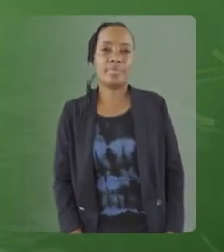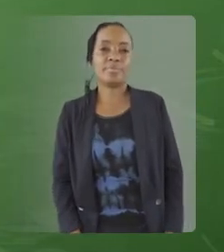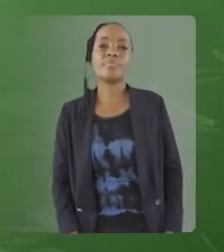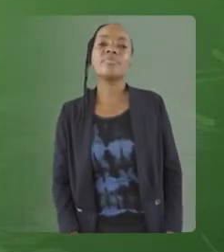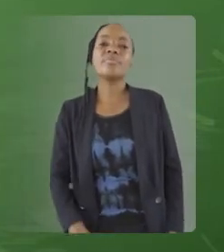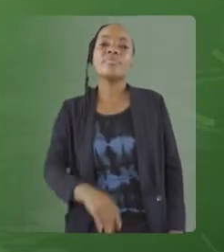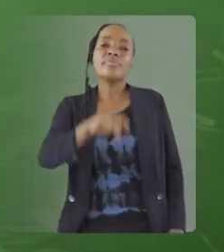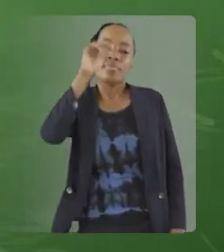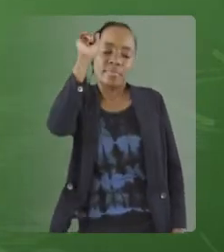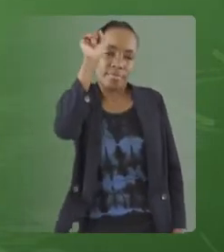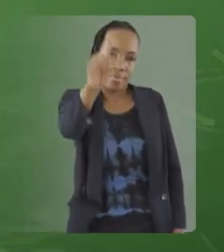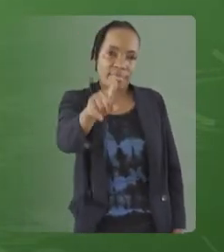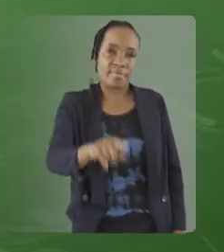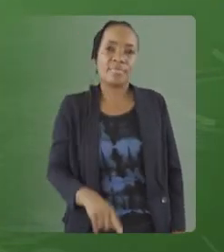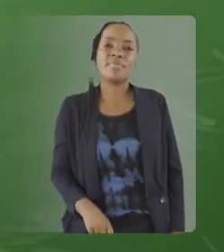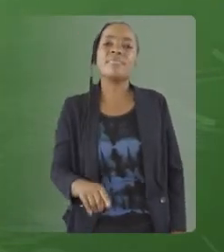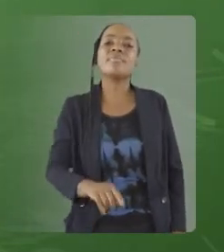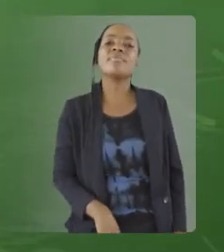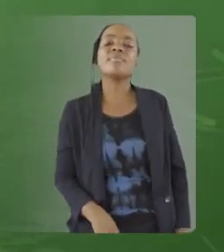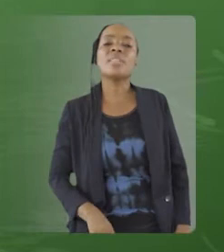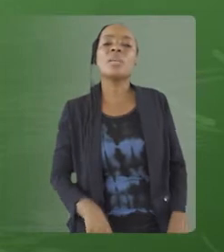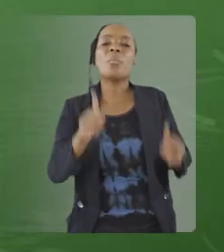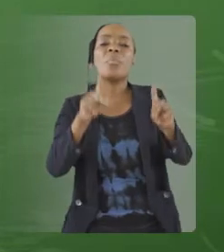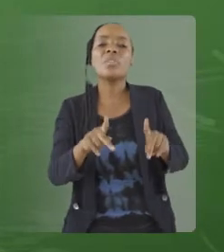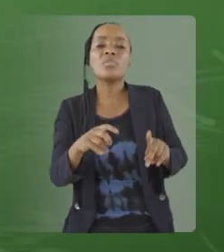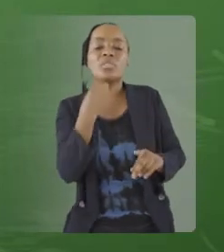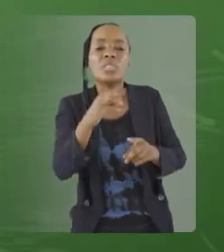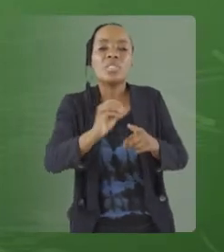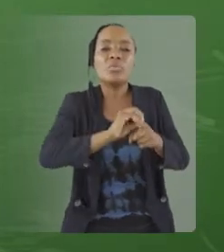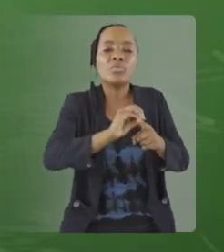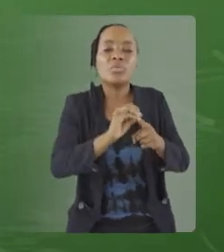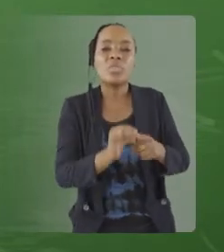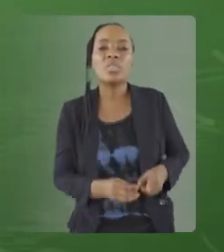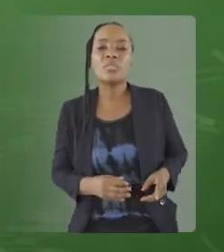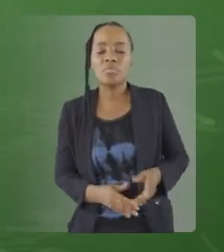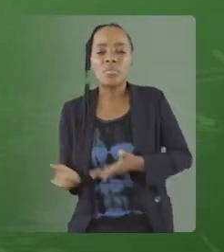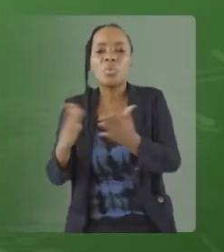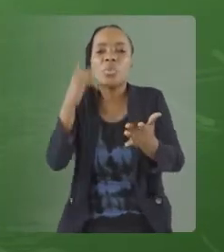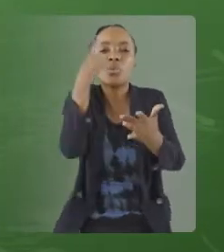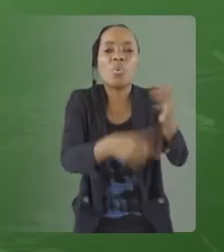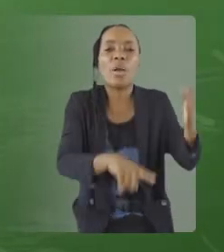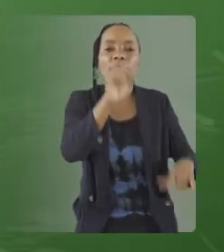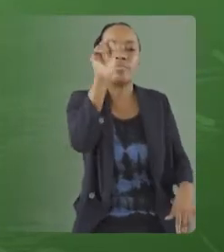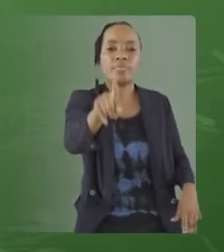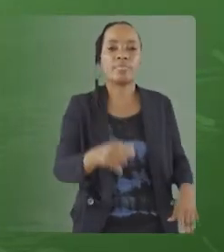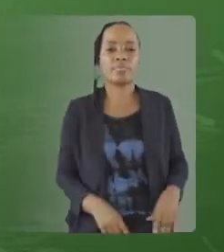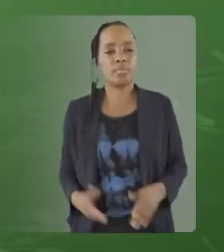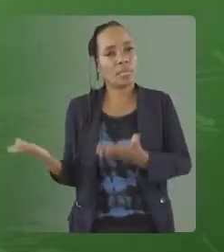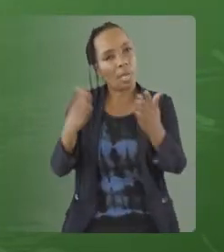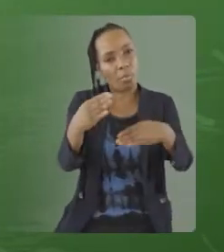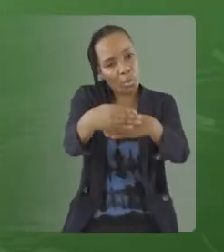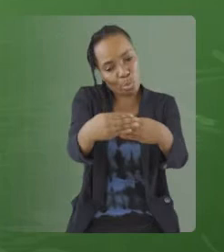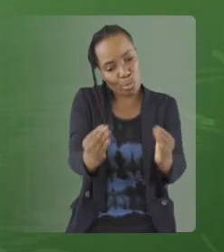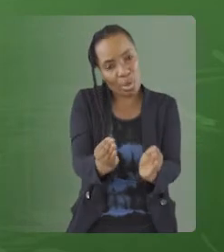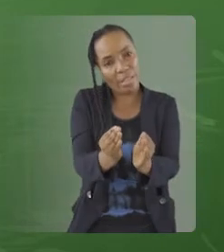Qu'est-ce que les soigneurs tiennent en main? Ils tiennent une boîte.